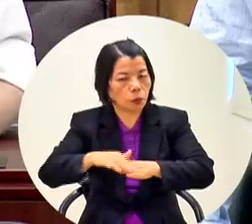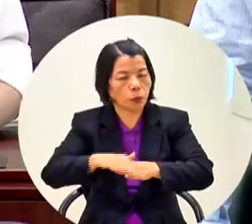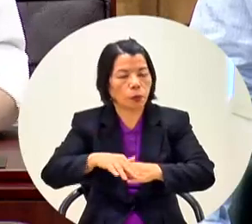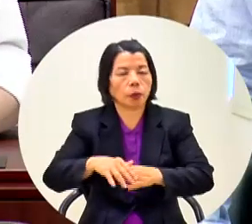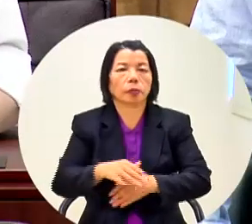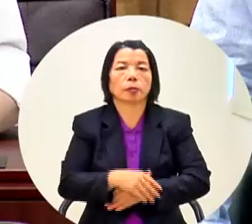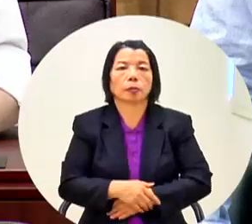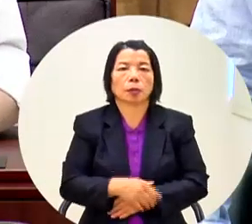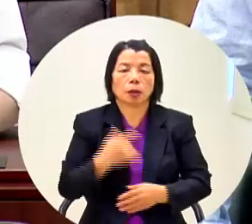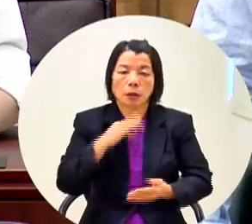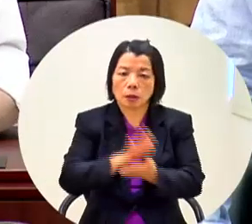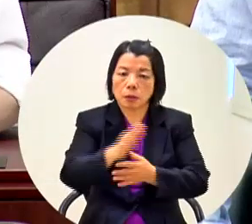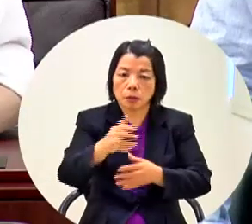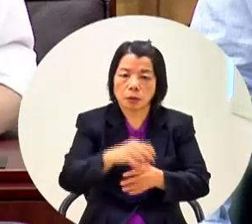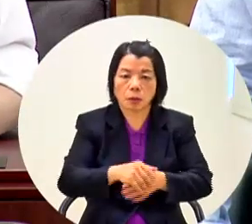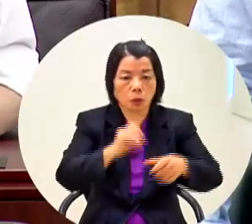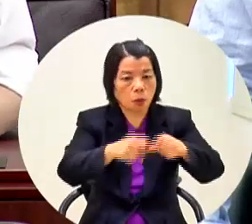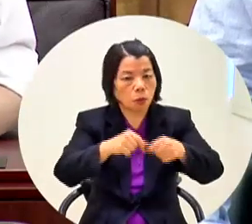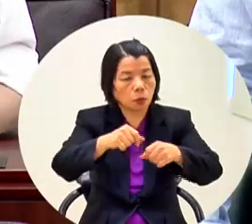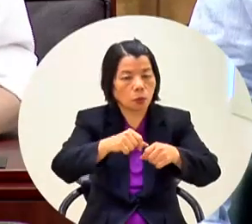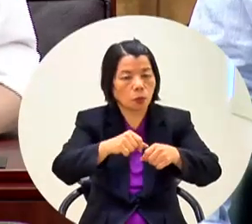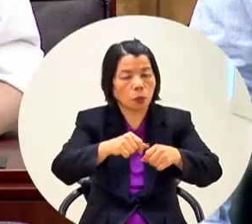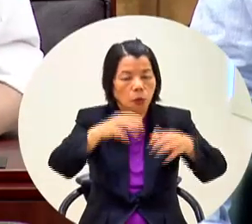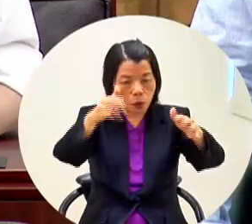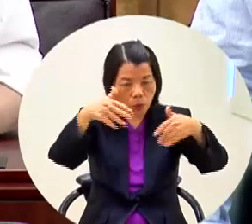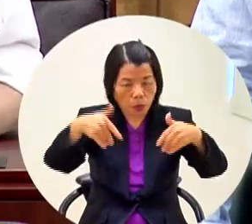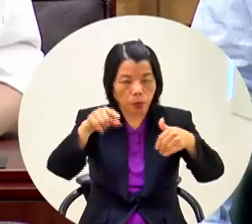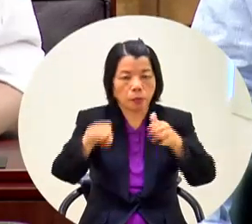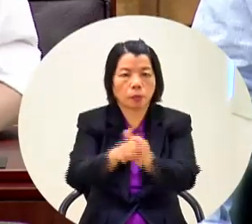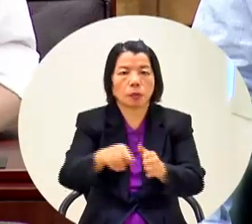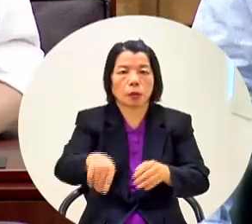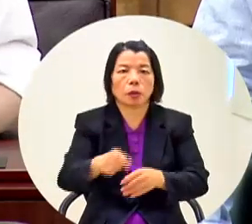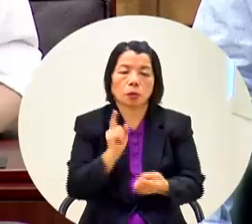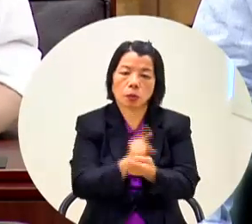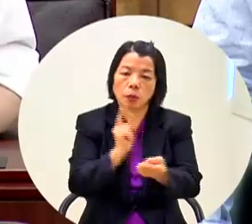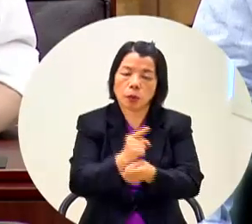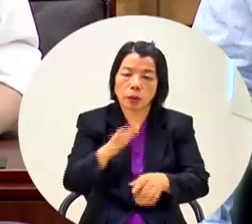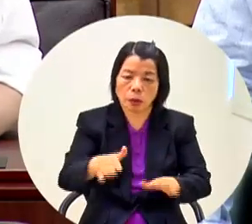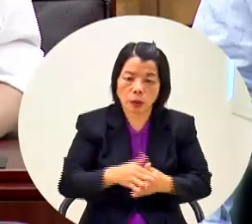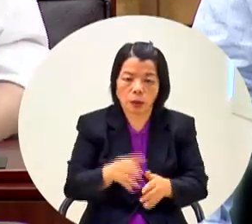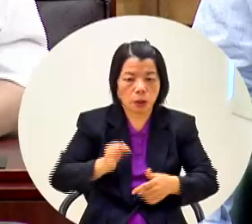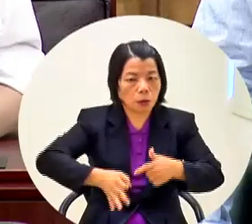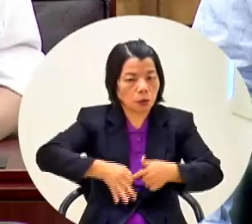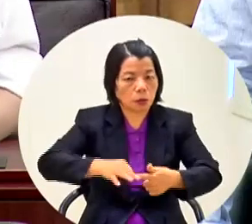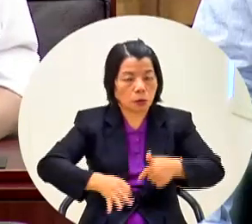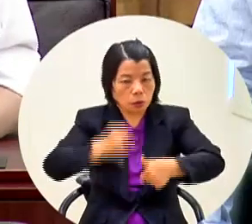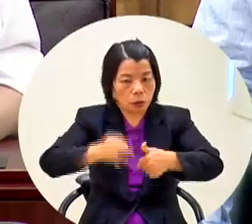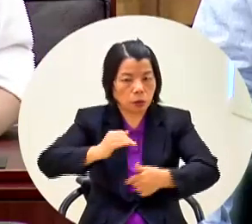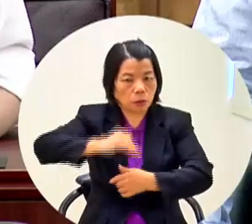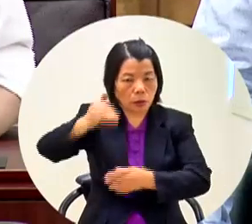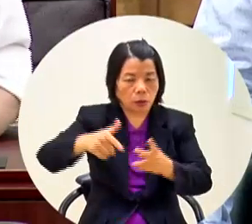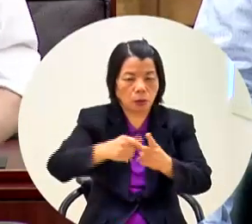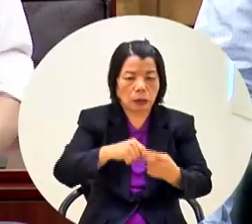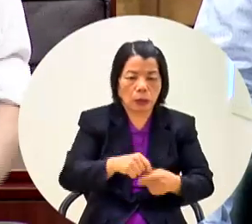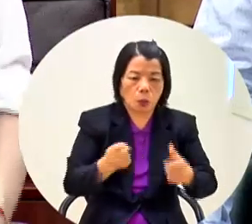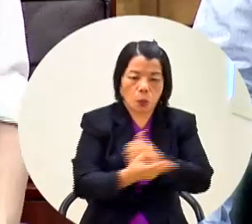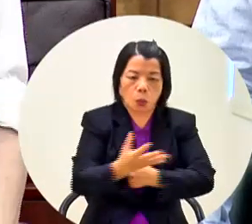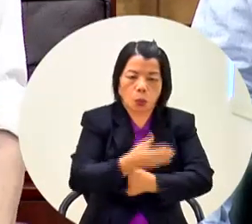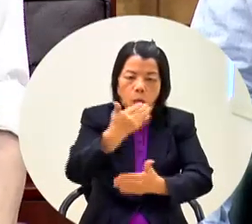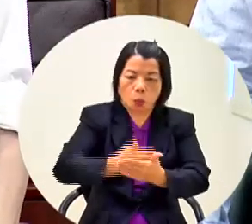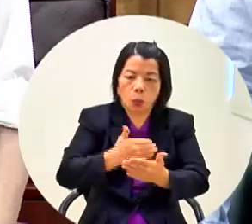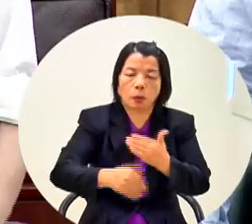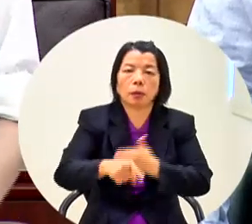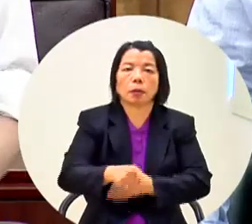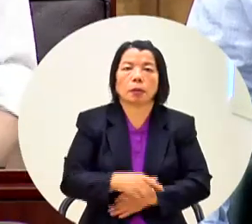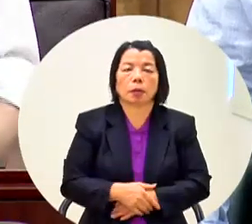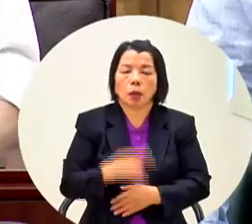有未来的招商引资，将来也没办法高价值、低污染，这一点我们一定会特别特别的注意，也跟议